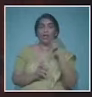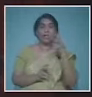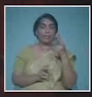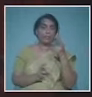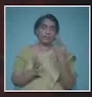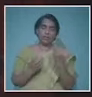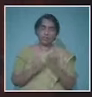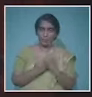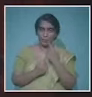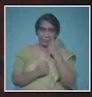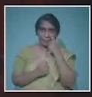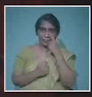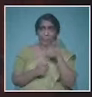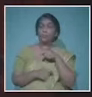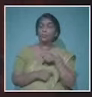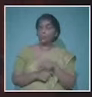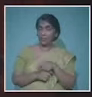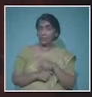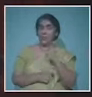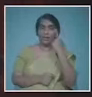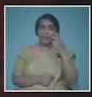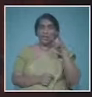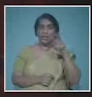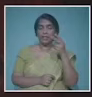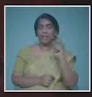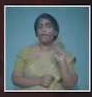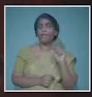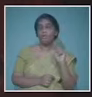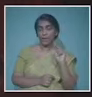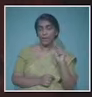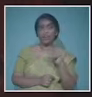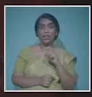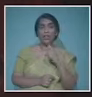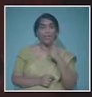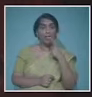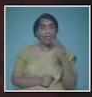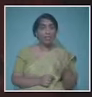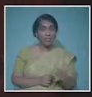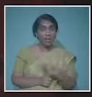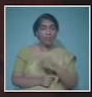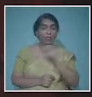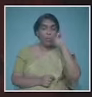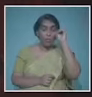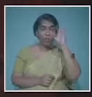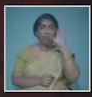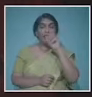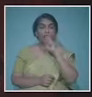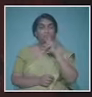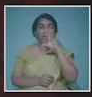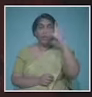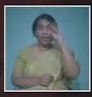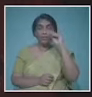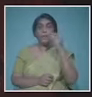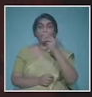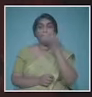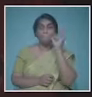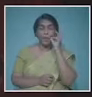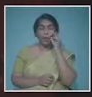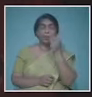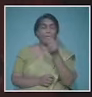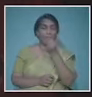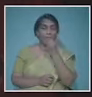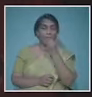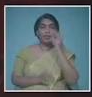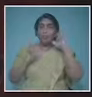200ක් ඕනේ ගෙදෙට්ට. එතකොට 1220ක් ඕනේ දවසකට තුන් වේල පරිප්පුයි බතුයි පොල් සම්බෝලයි බිත්තරයක්